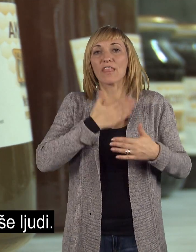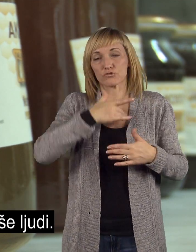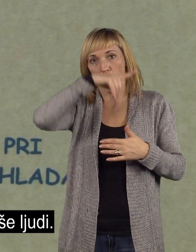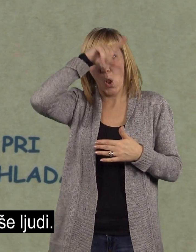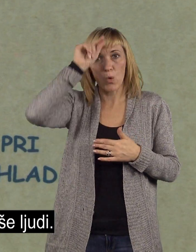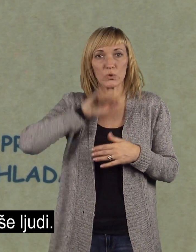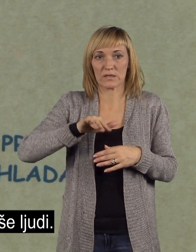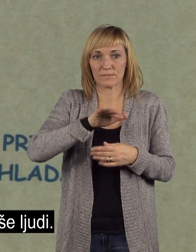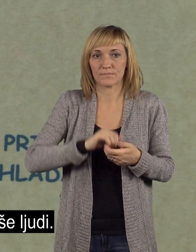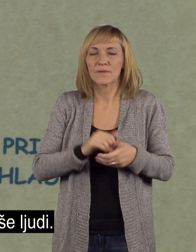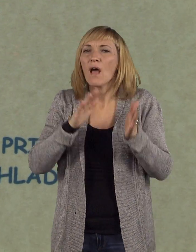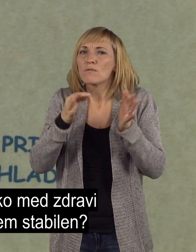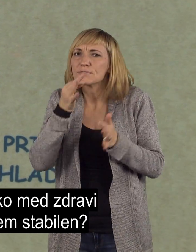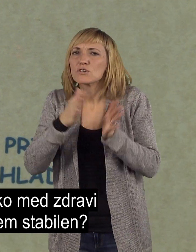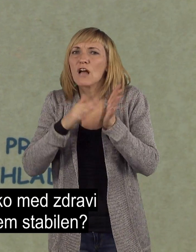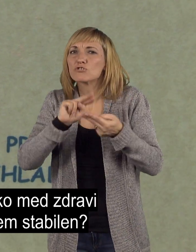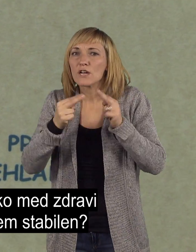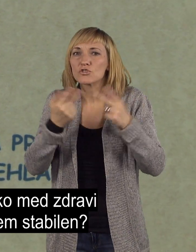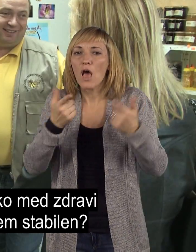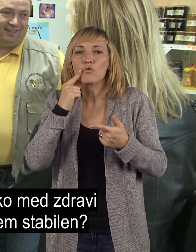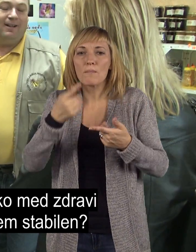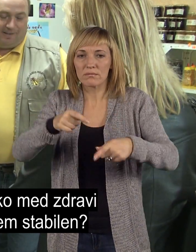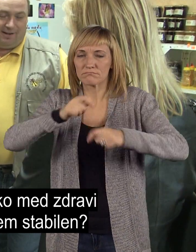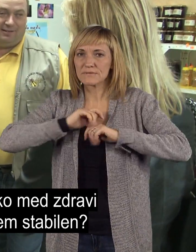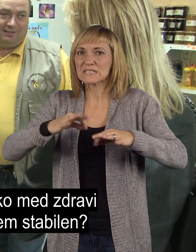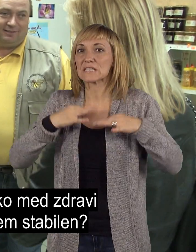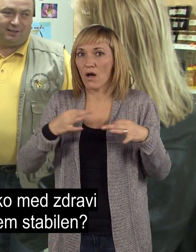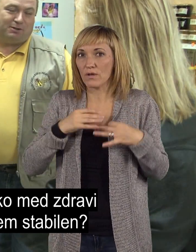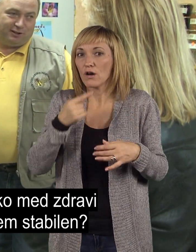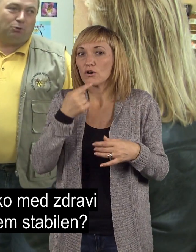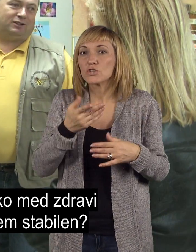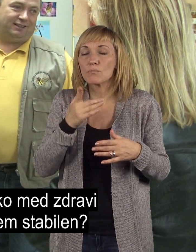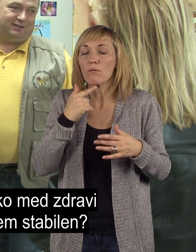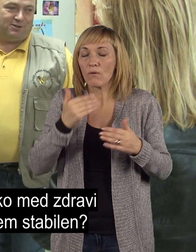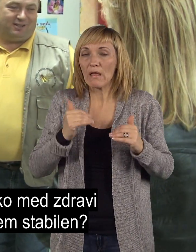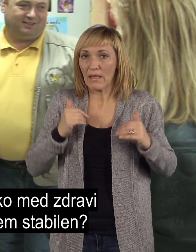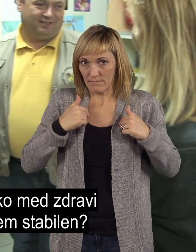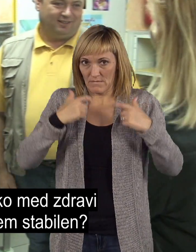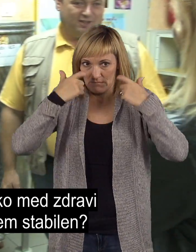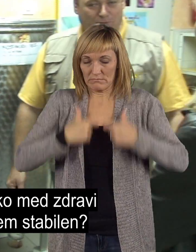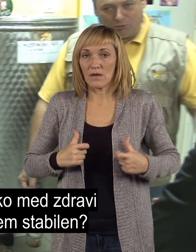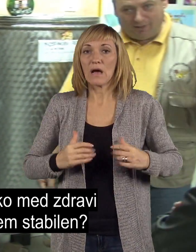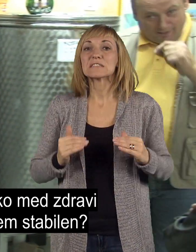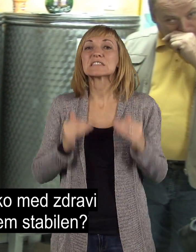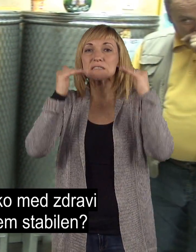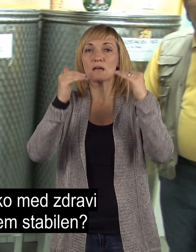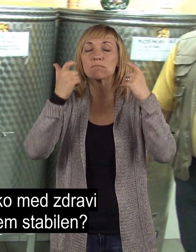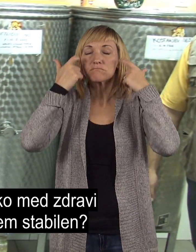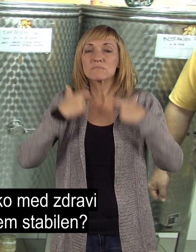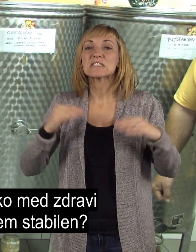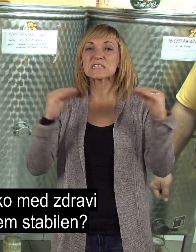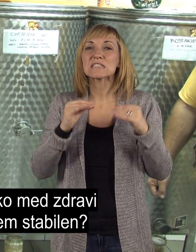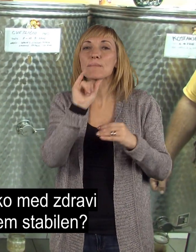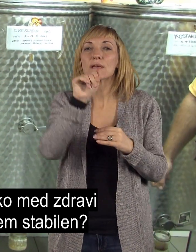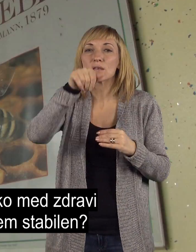ljudi. Na kak način pa nas lahko med zdravi? Tukaj govorimo o dvigu imunskega sistema. Nam lahko malo